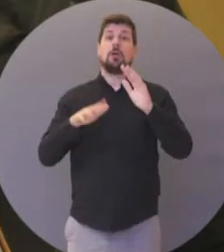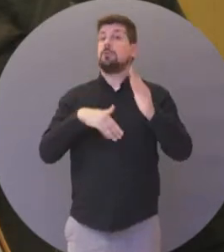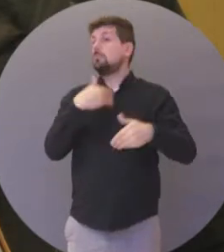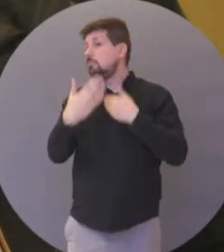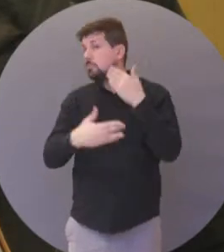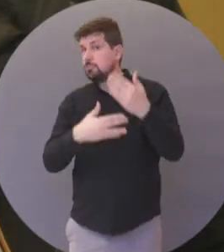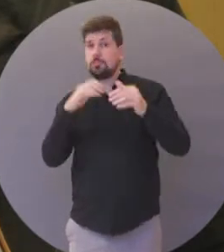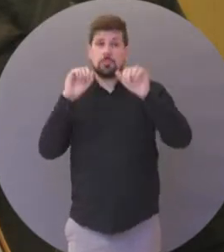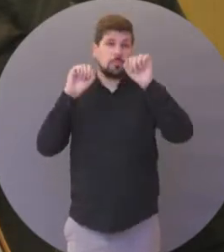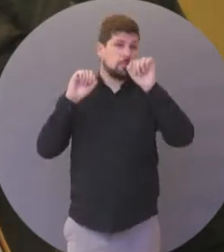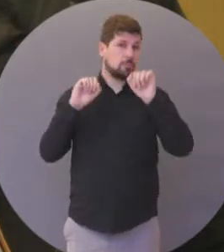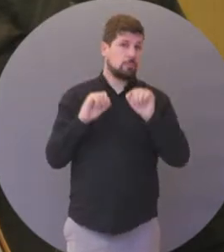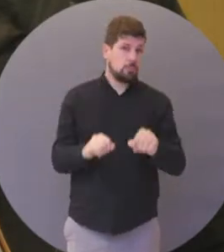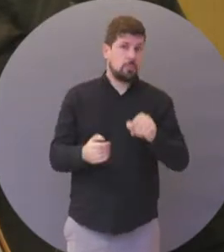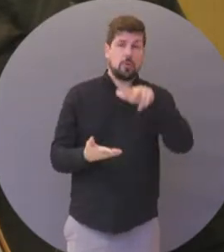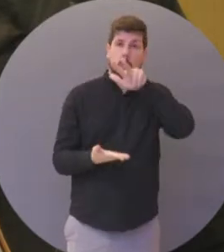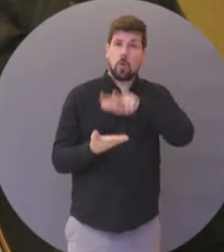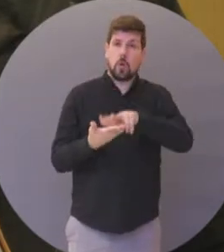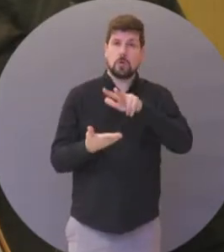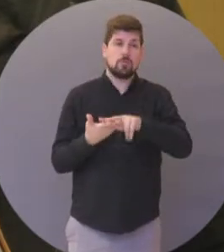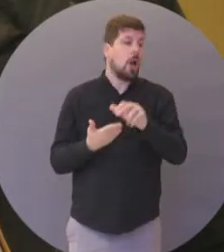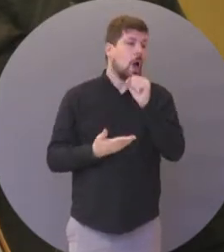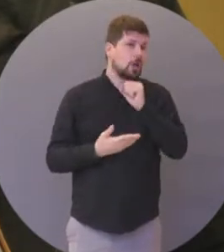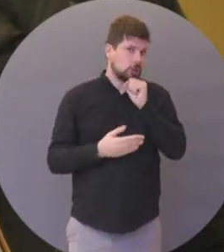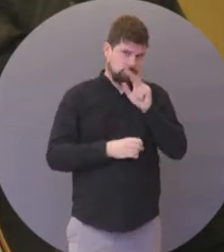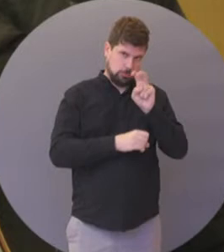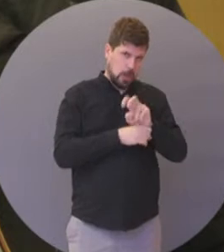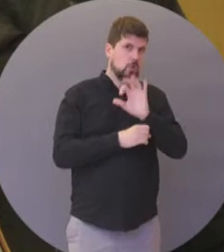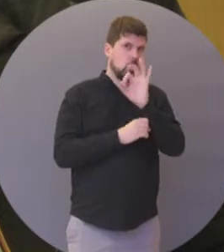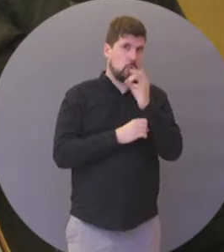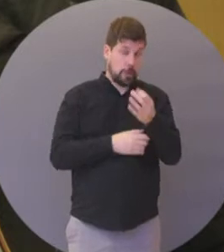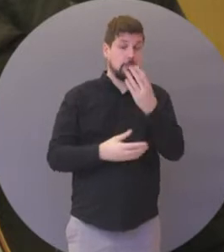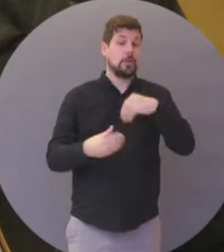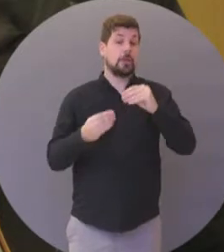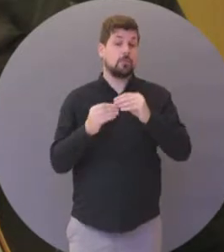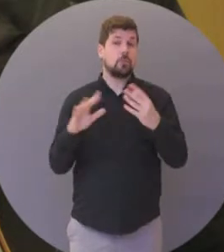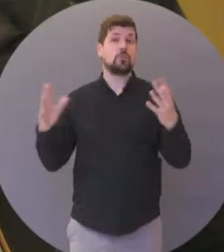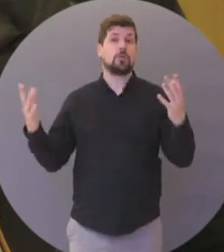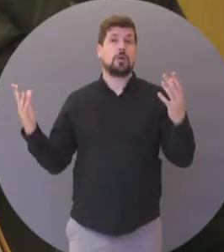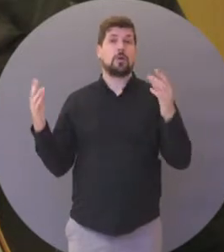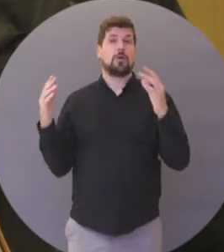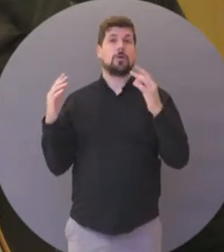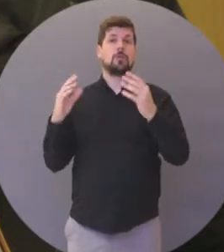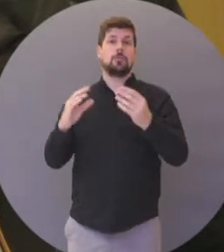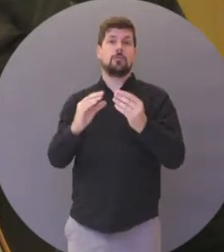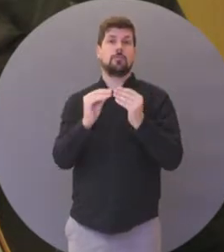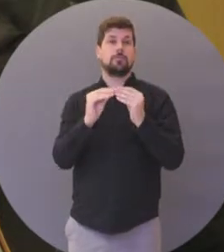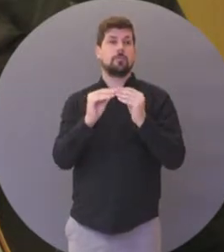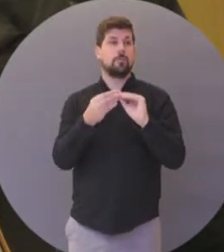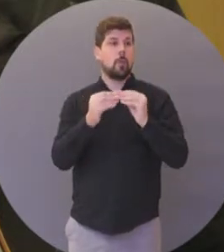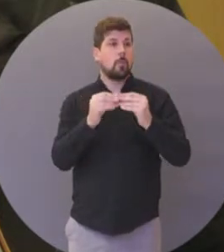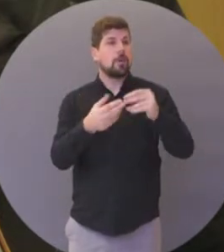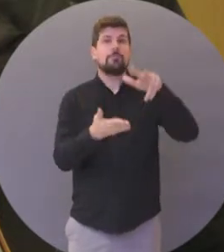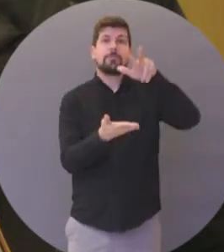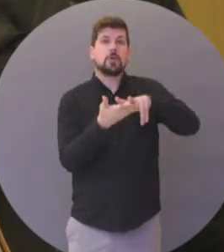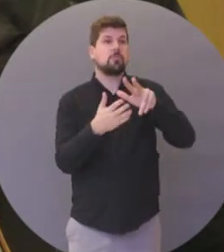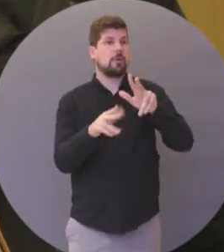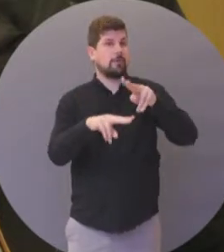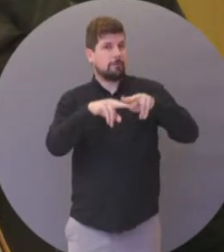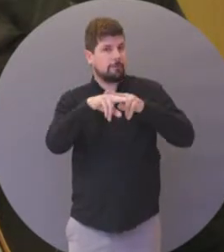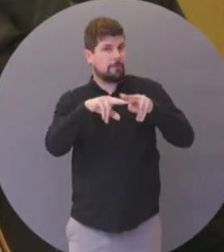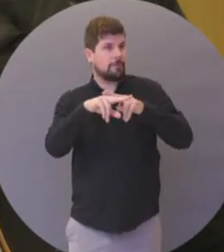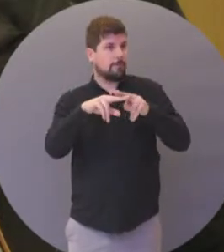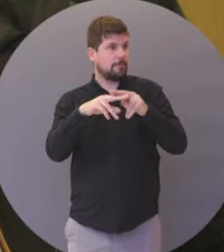sur des logements anciens et de pouvoir répondre à la problématique des logements laissés vaincant dans ce